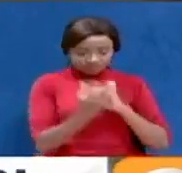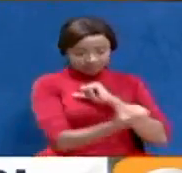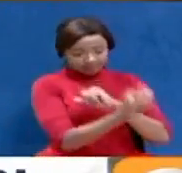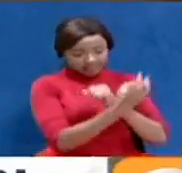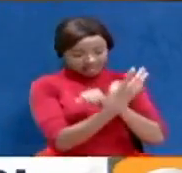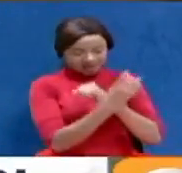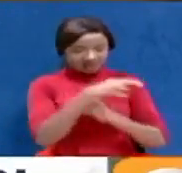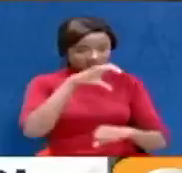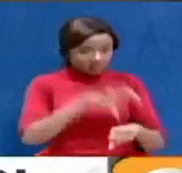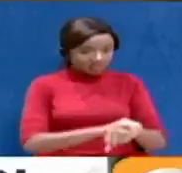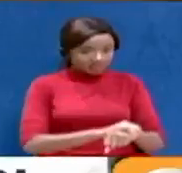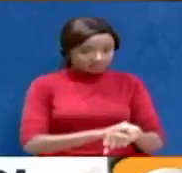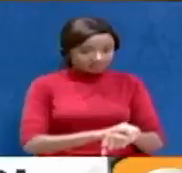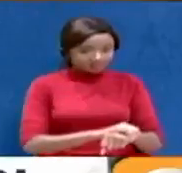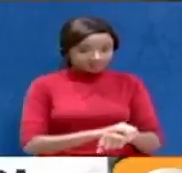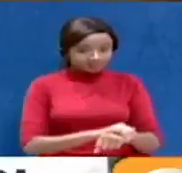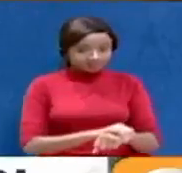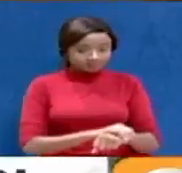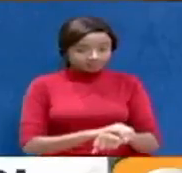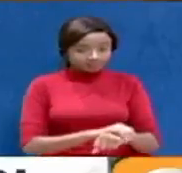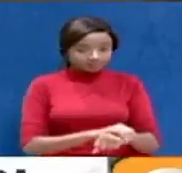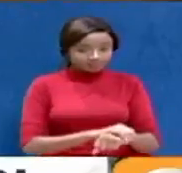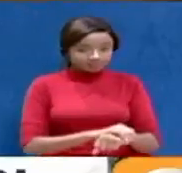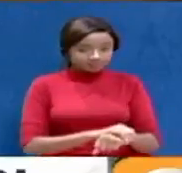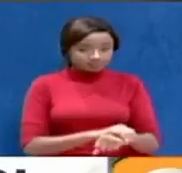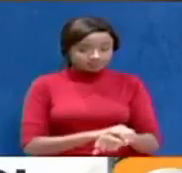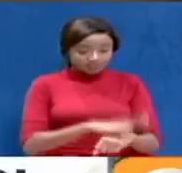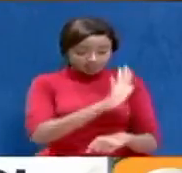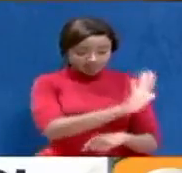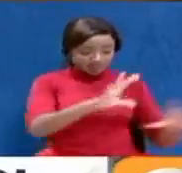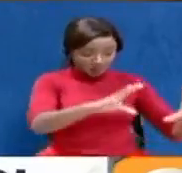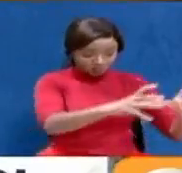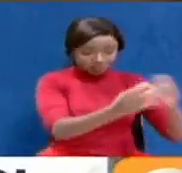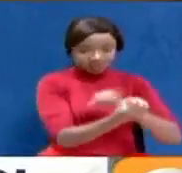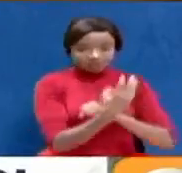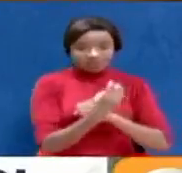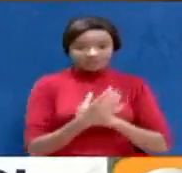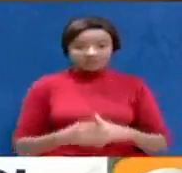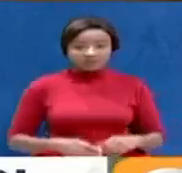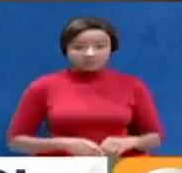sio kibinafsi, lakini jamii yote ifanye nini?